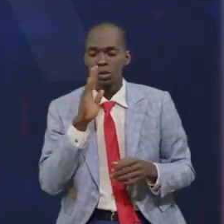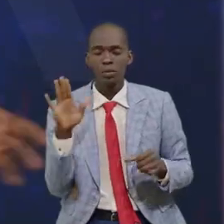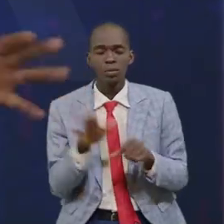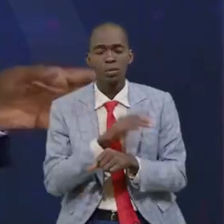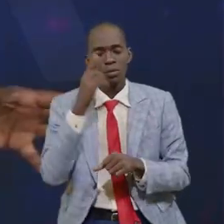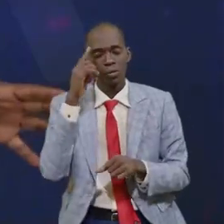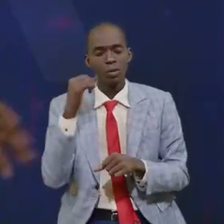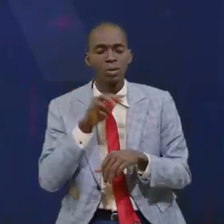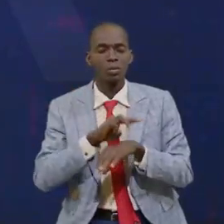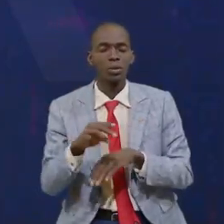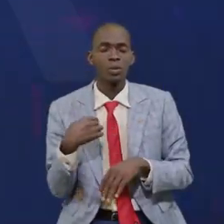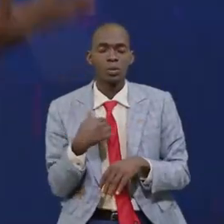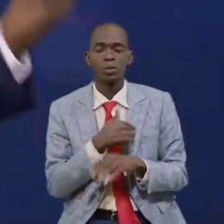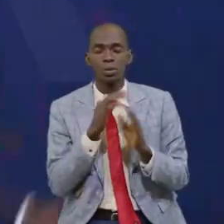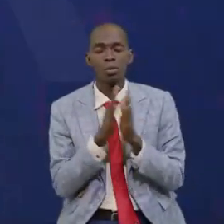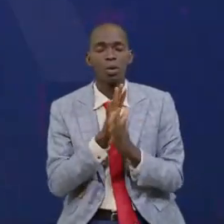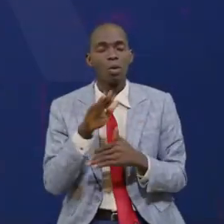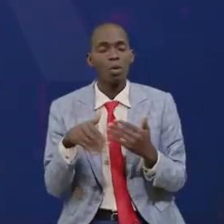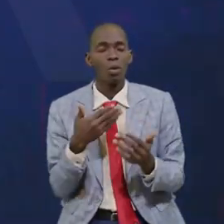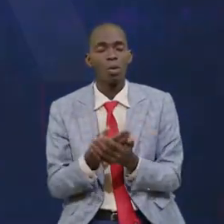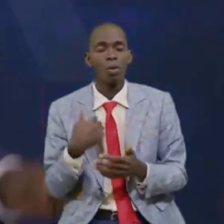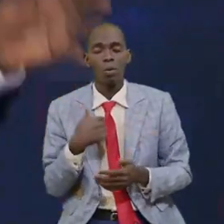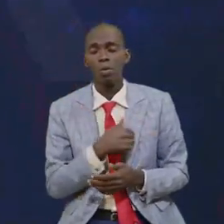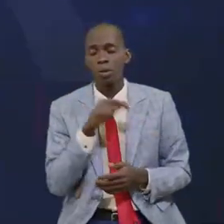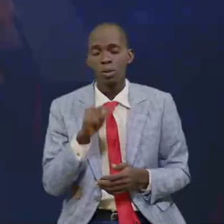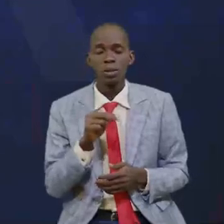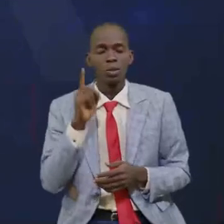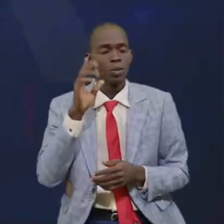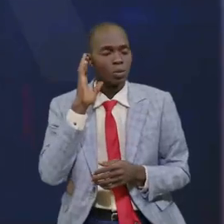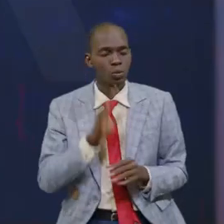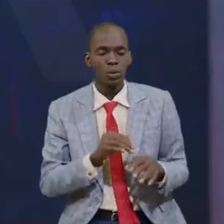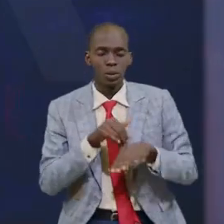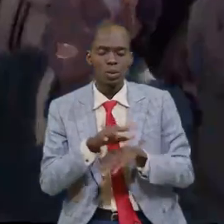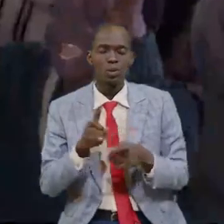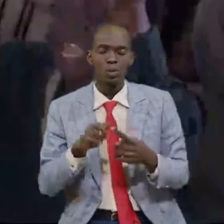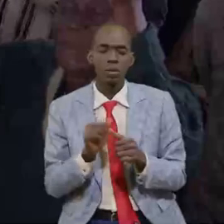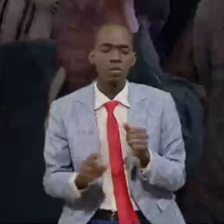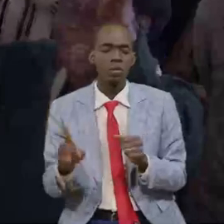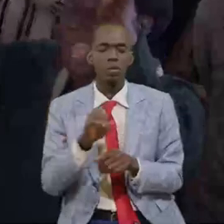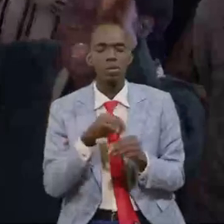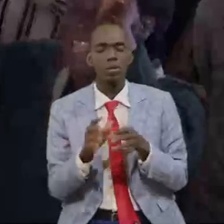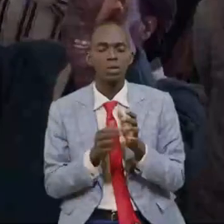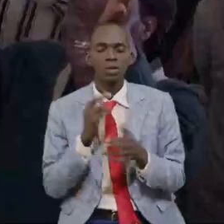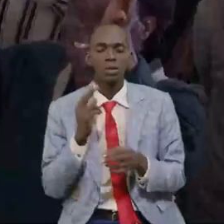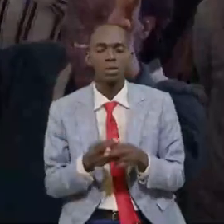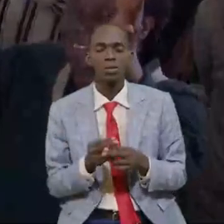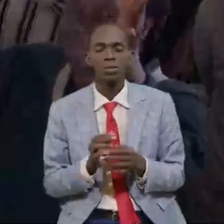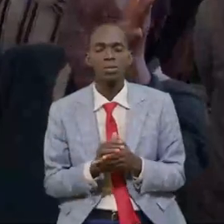prions Seigneur, tous ceux dont nous avons encore besoin, transmets à chacun au nom de Jésus.